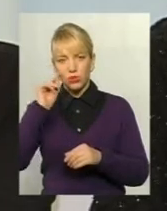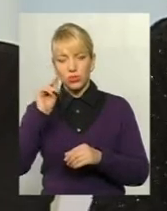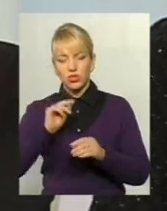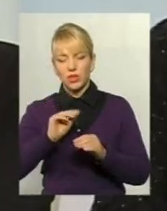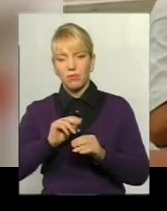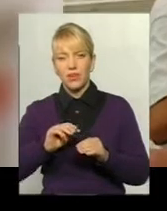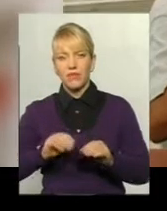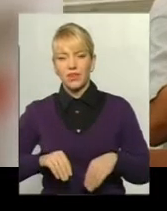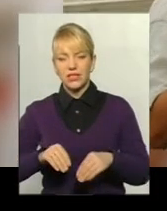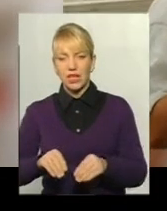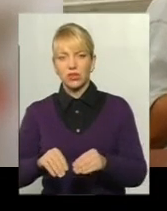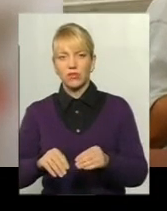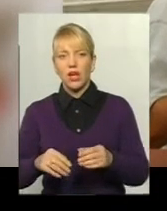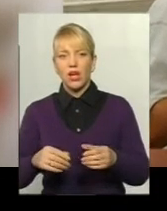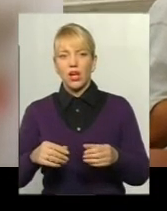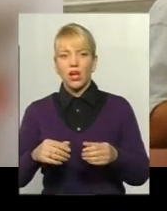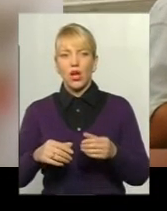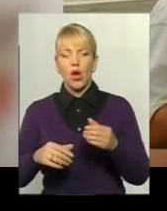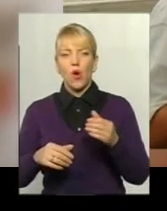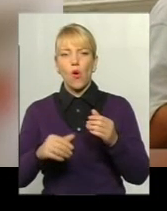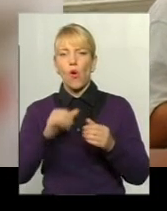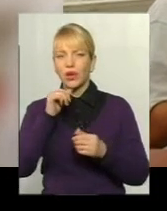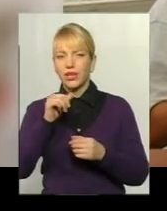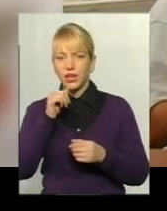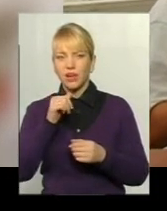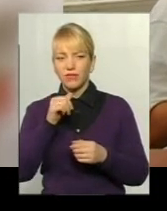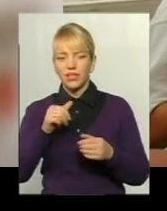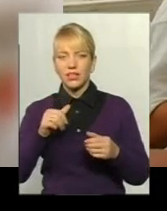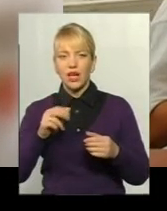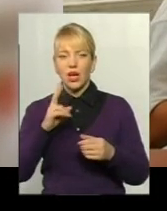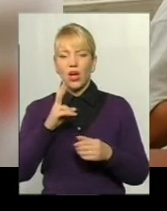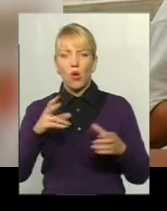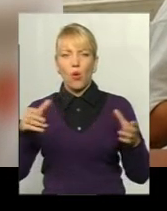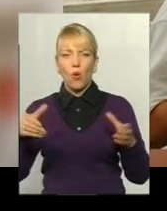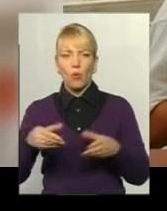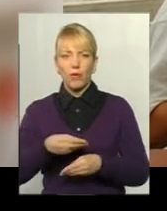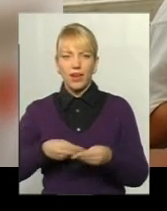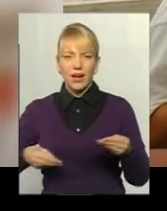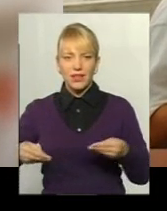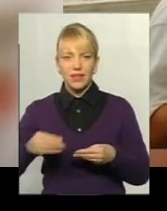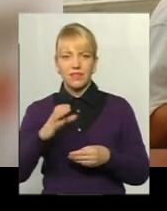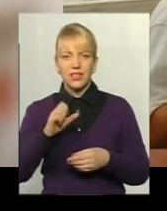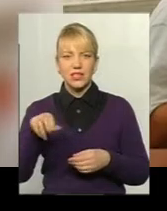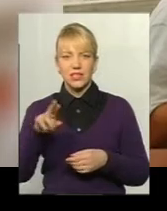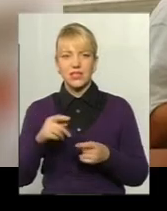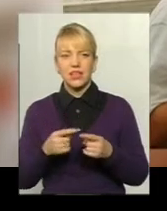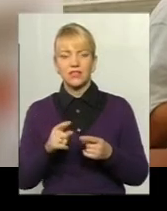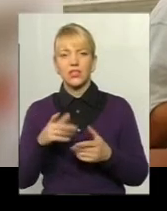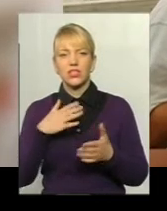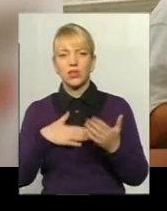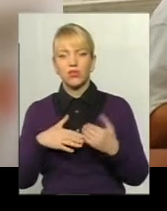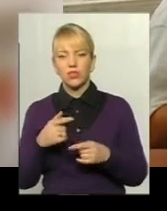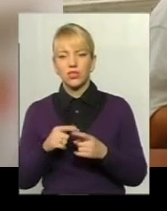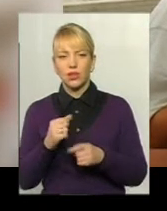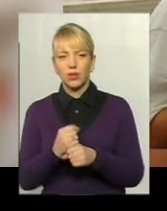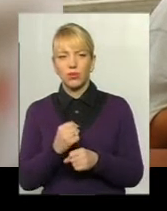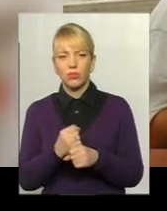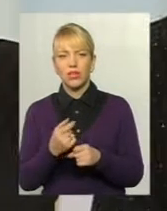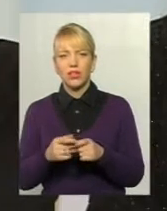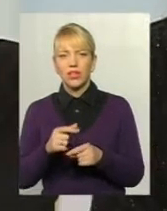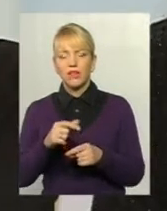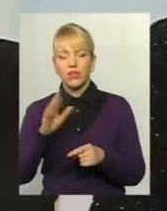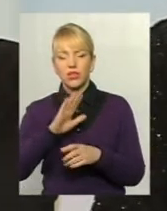висаджували горіховий кооперативний сад. І ми побачили, як діти із задоволенням це роблять. Вони не тільки прослухали курс лекцій, а ще й